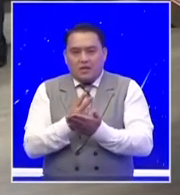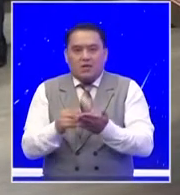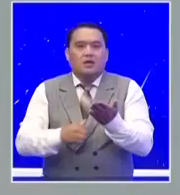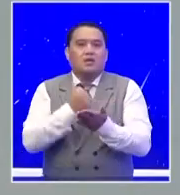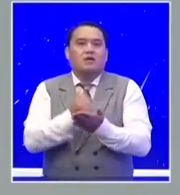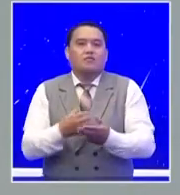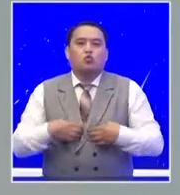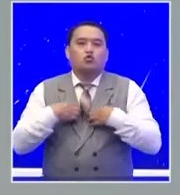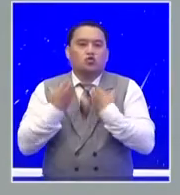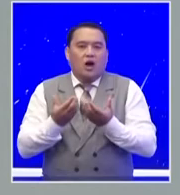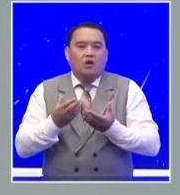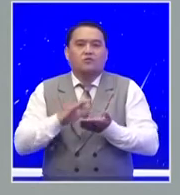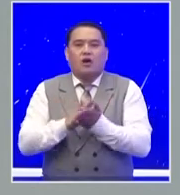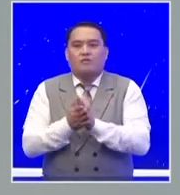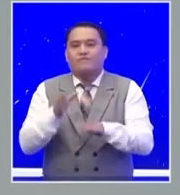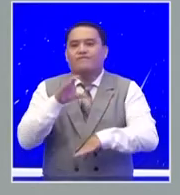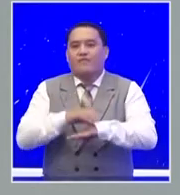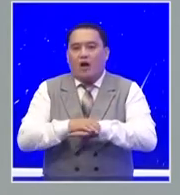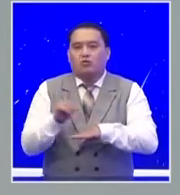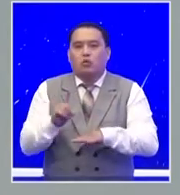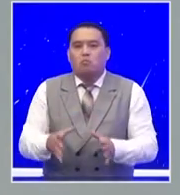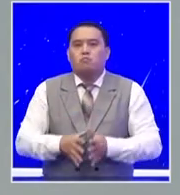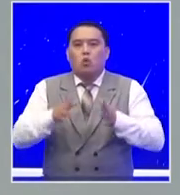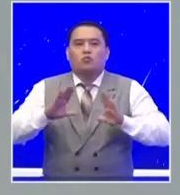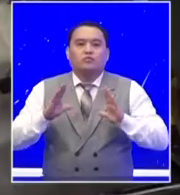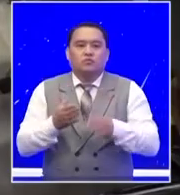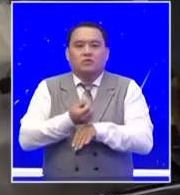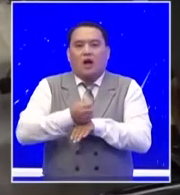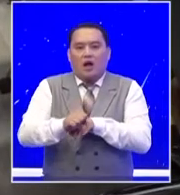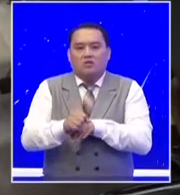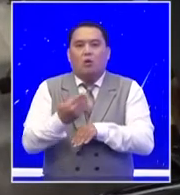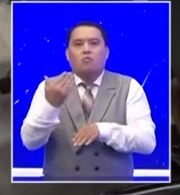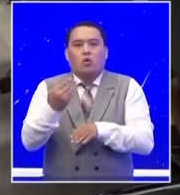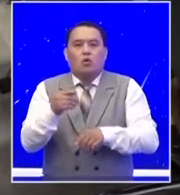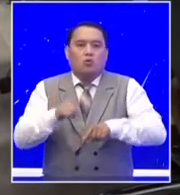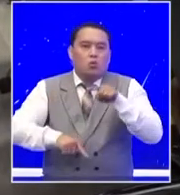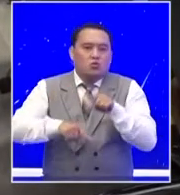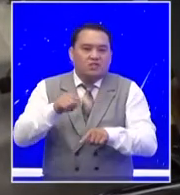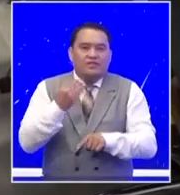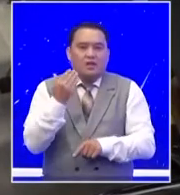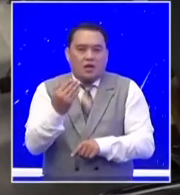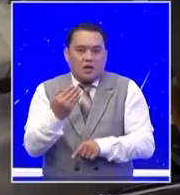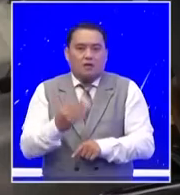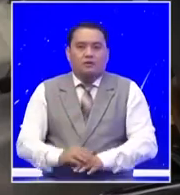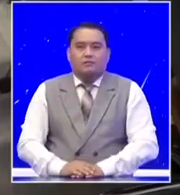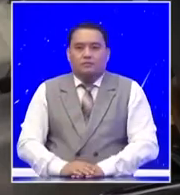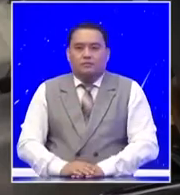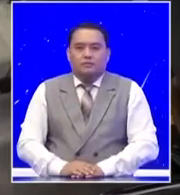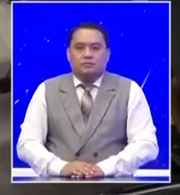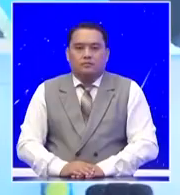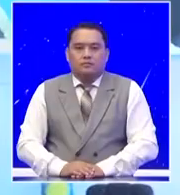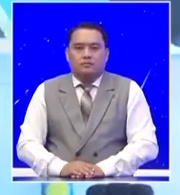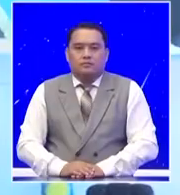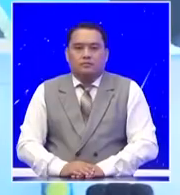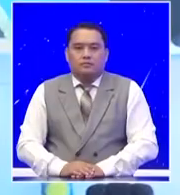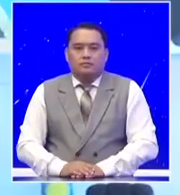главным пугающим обстоятельством является тот факт, что в большинстве случаев насильниками являются близкие люди. Или, что еще страшнее, сами